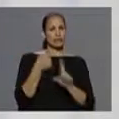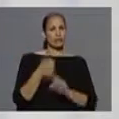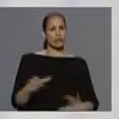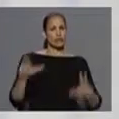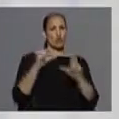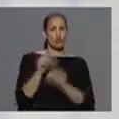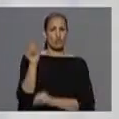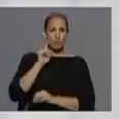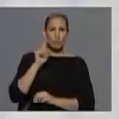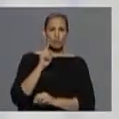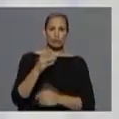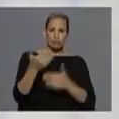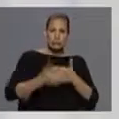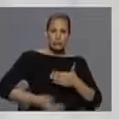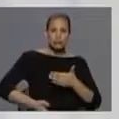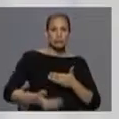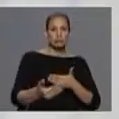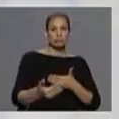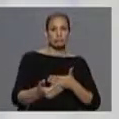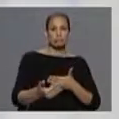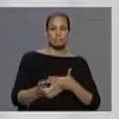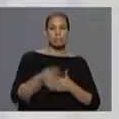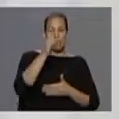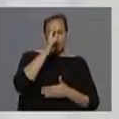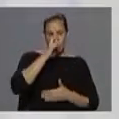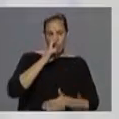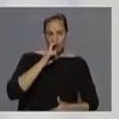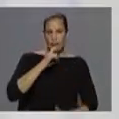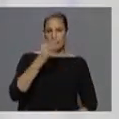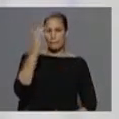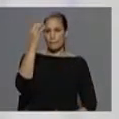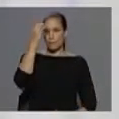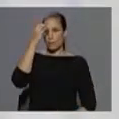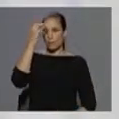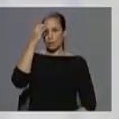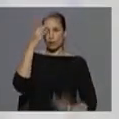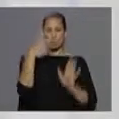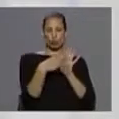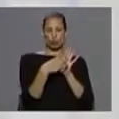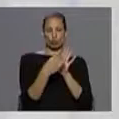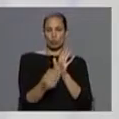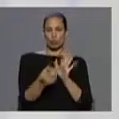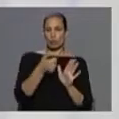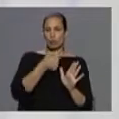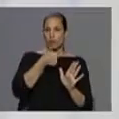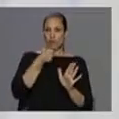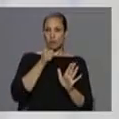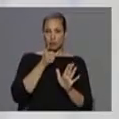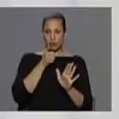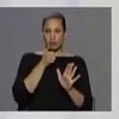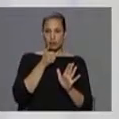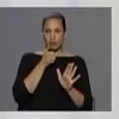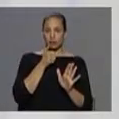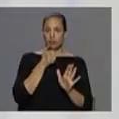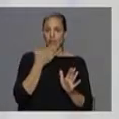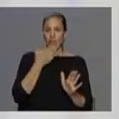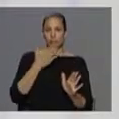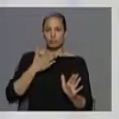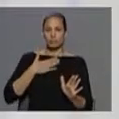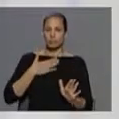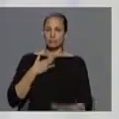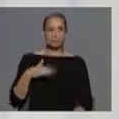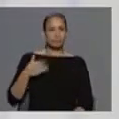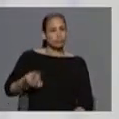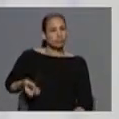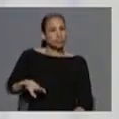importante nel ricordare la memoria è l'esempio di andré esprimo profondo rammarico e solidarietà la